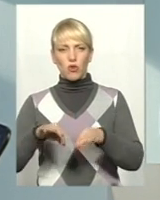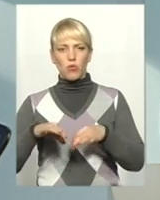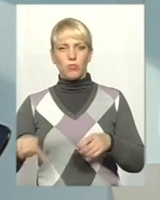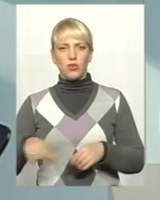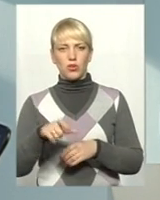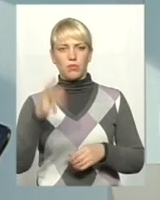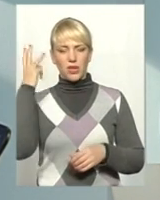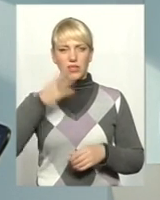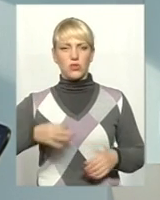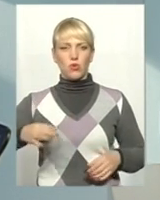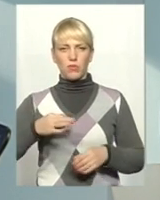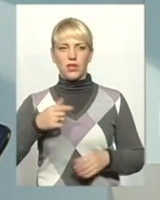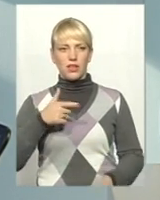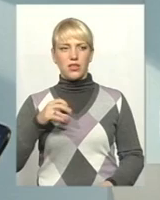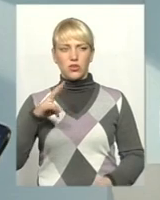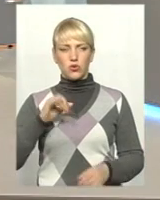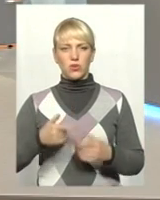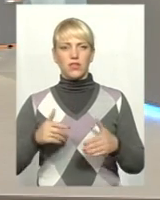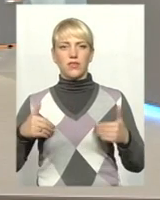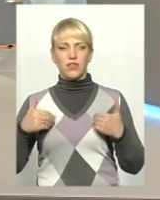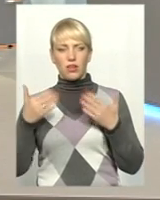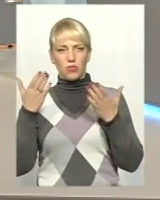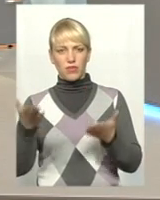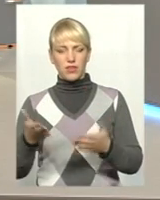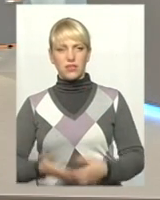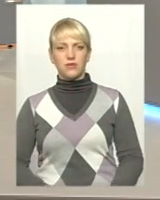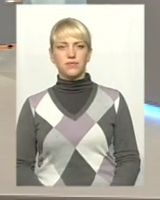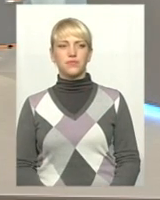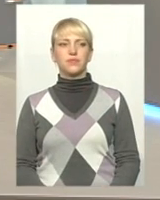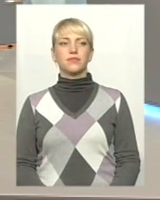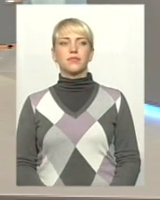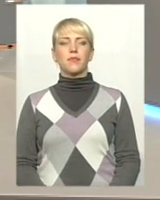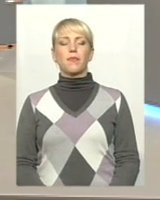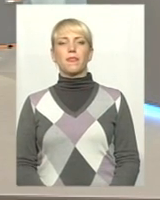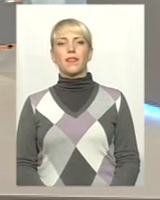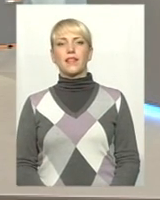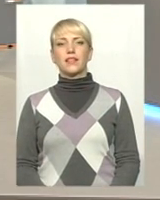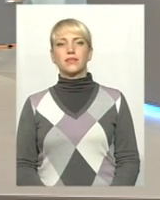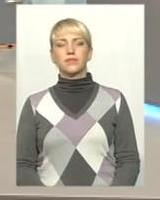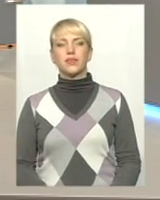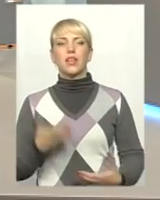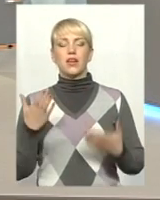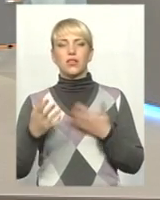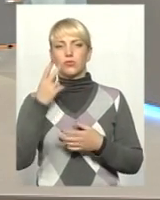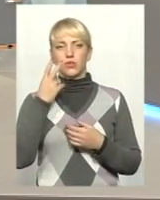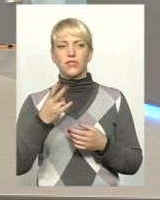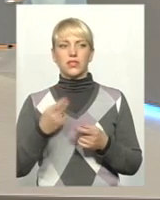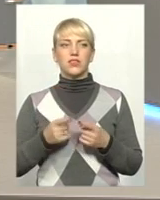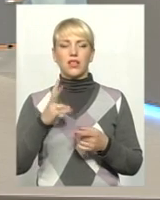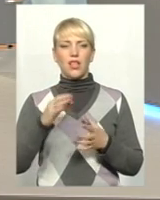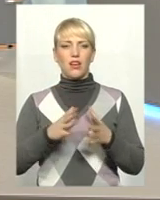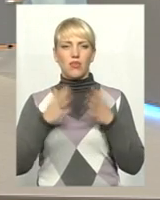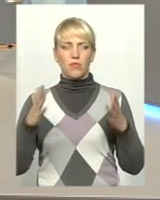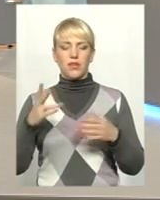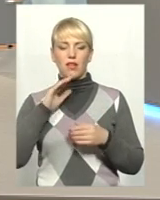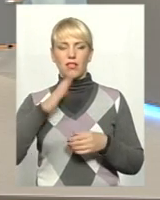Петро Іванович Гнедюк. Петро Іванович, доброго здоров'я вам. Доброго дня. І насамперед, якщо поглянути так глобально на